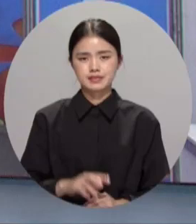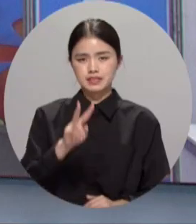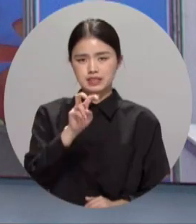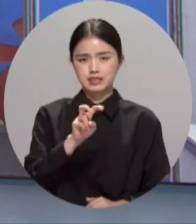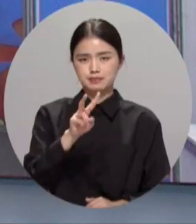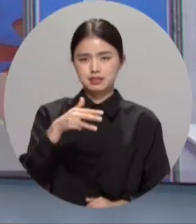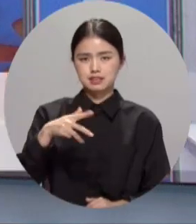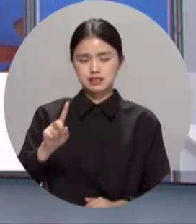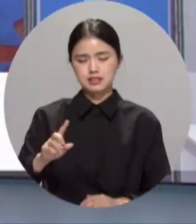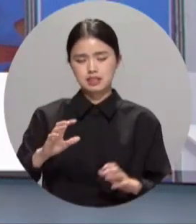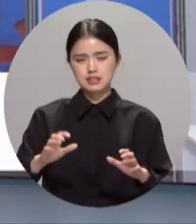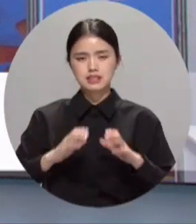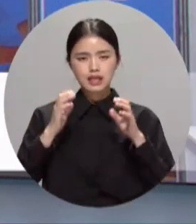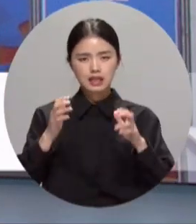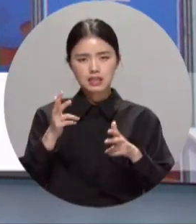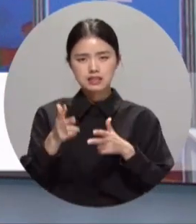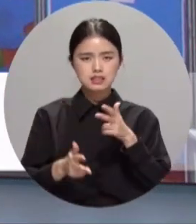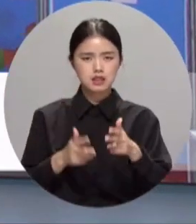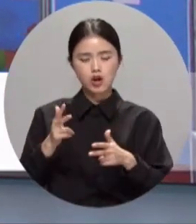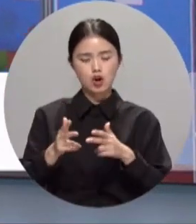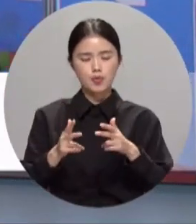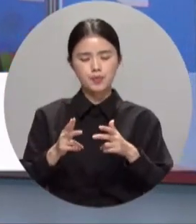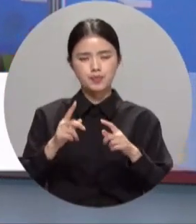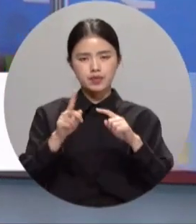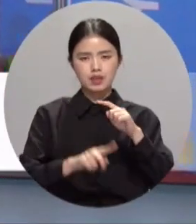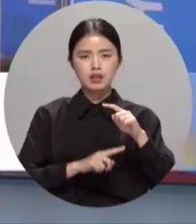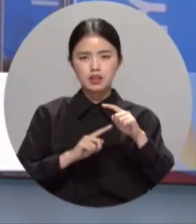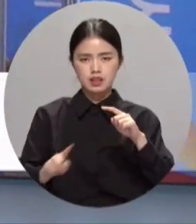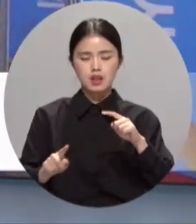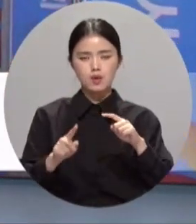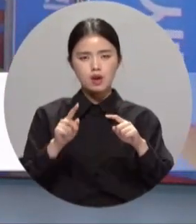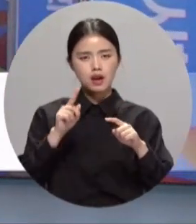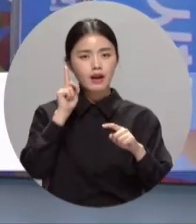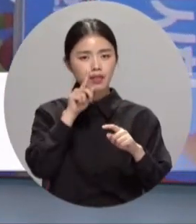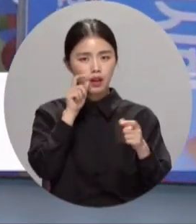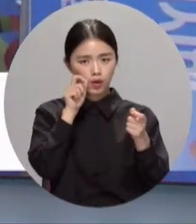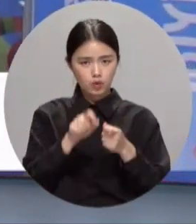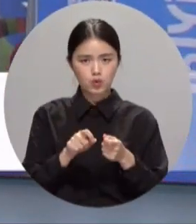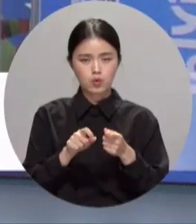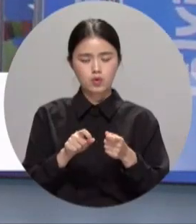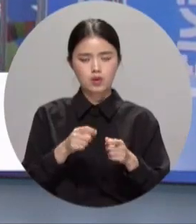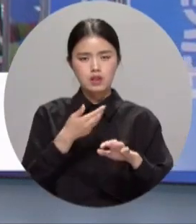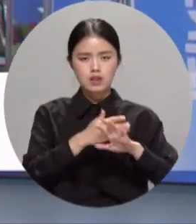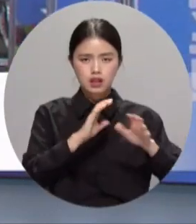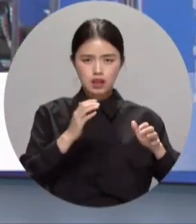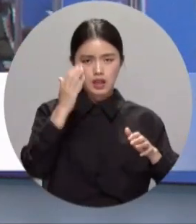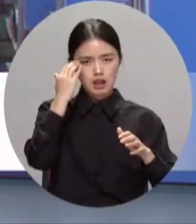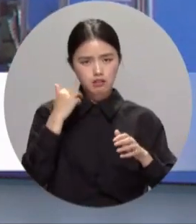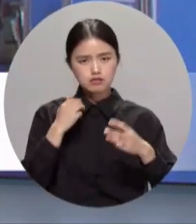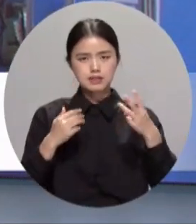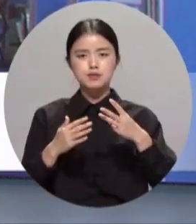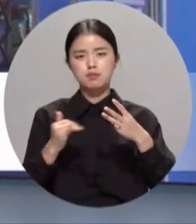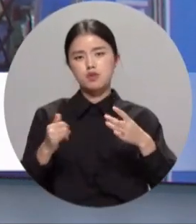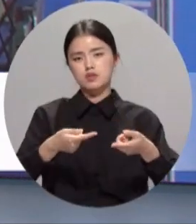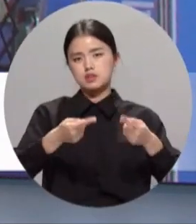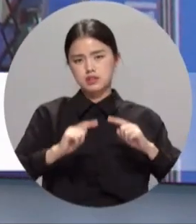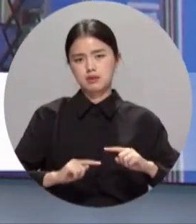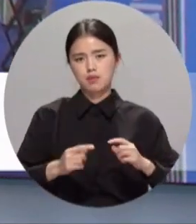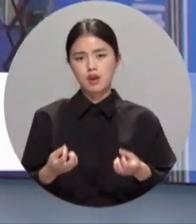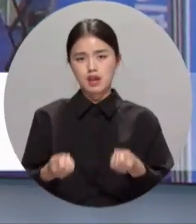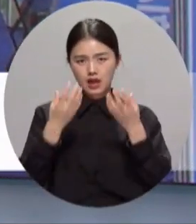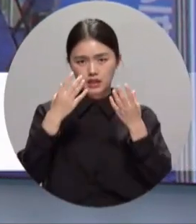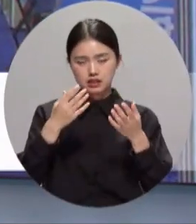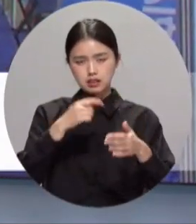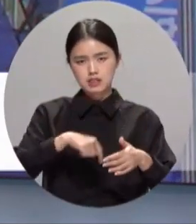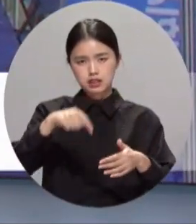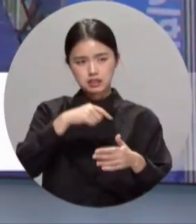제22차 세계한인 비즈니스 대회 개막이 하루 앞으로 다가왔습니다. 국내외 경제인 3천여 명이 참석할 예정인데 행사장에는